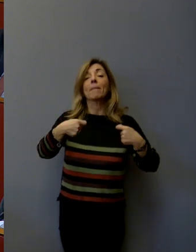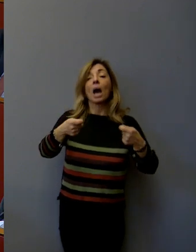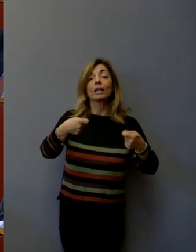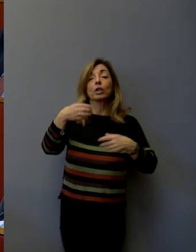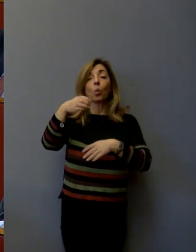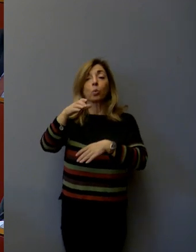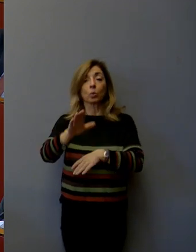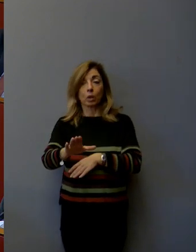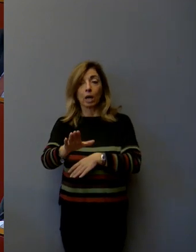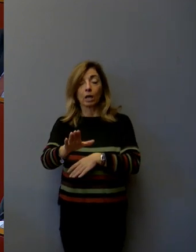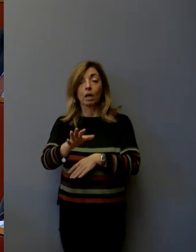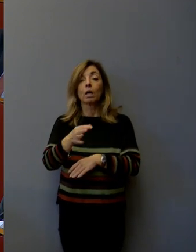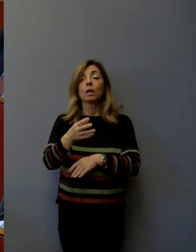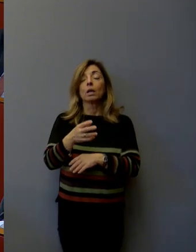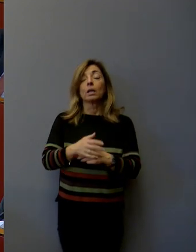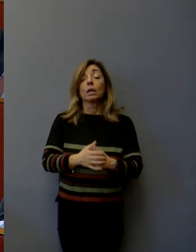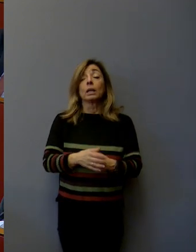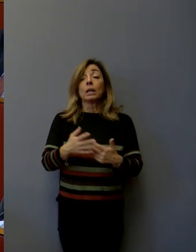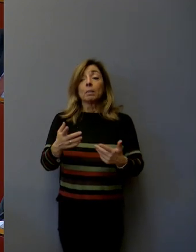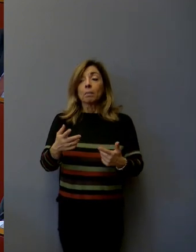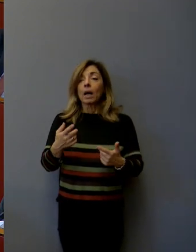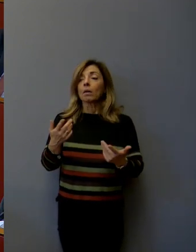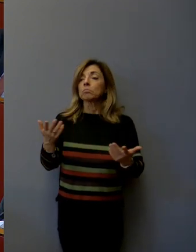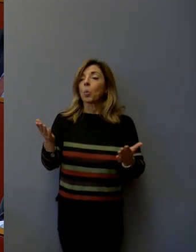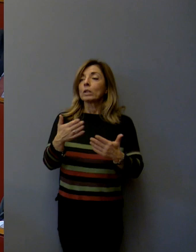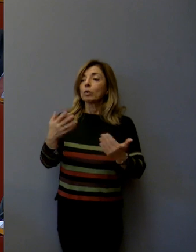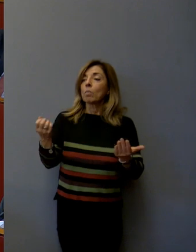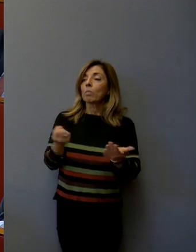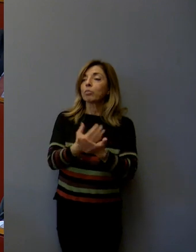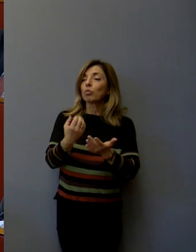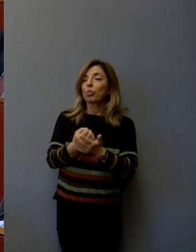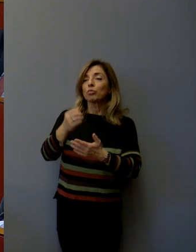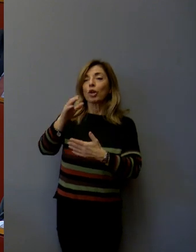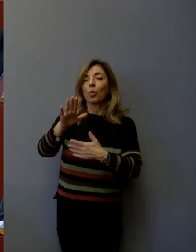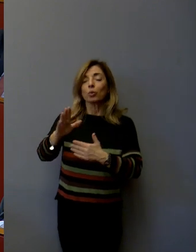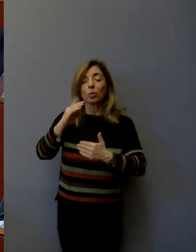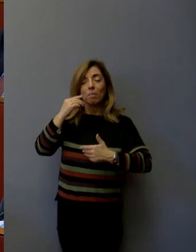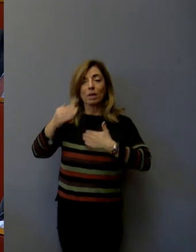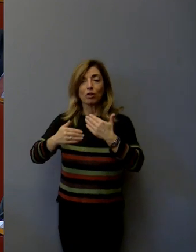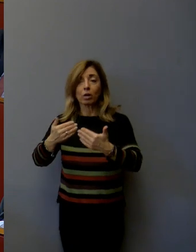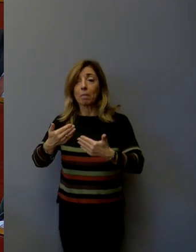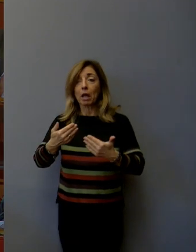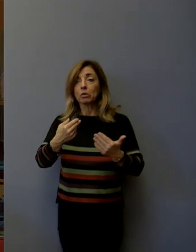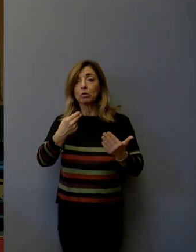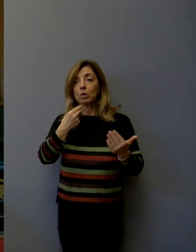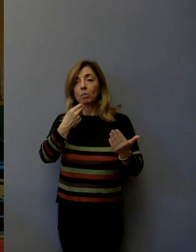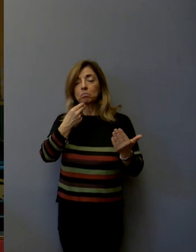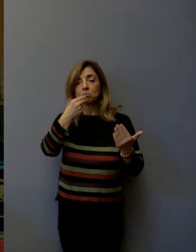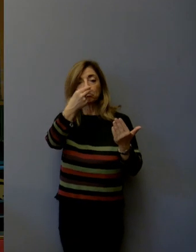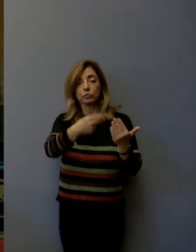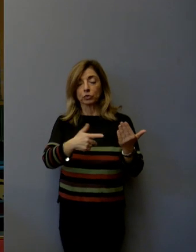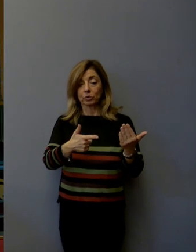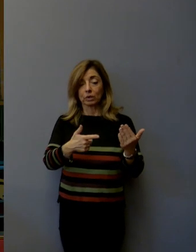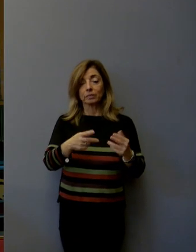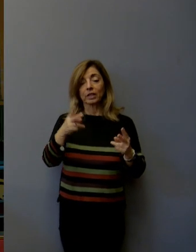a priori tutto ciò che non produce cultura fino a se stessa miglioramento Mi scusi consigliera lo ha detto lei